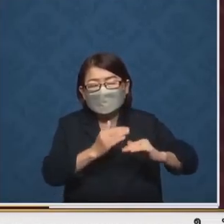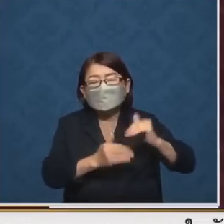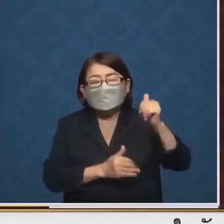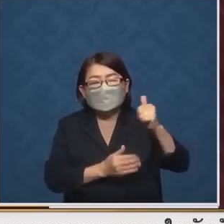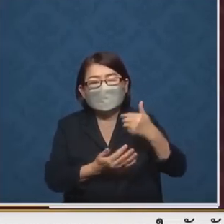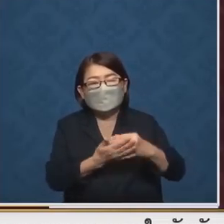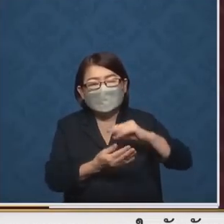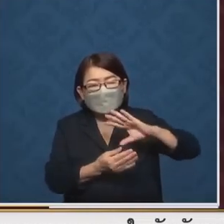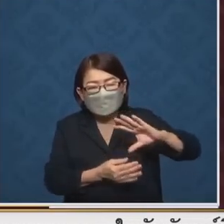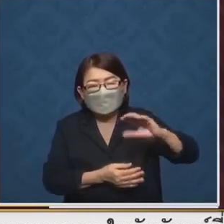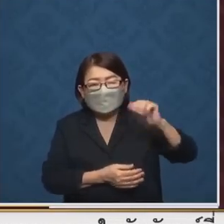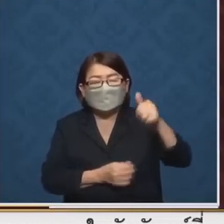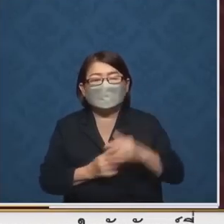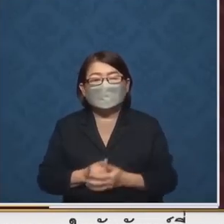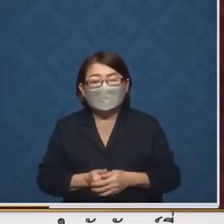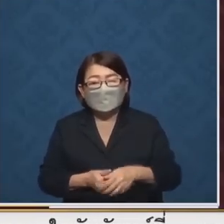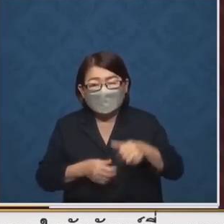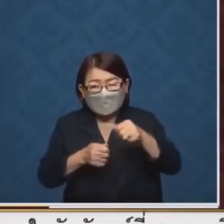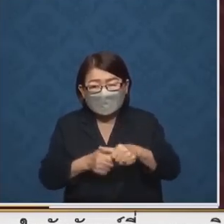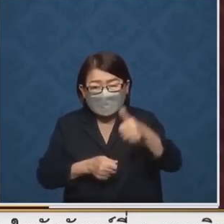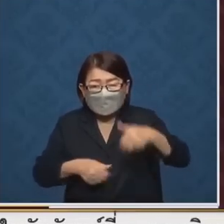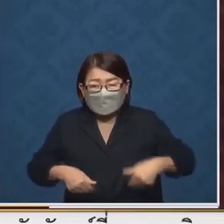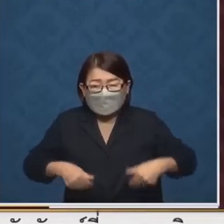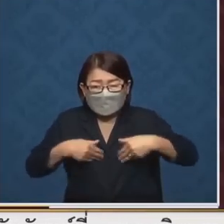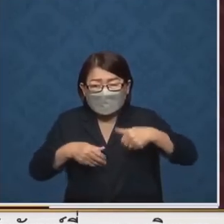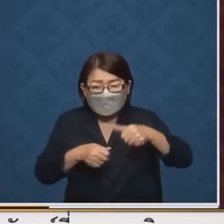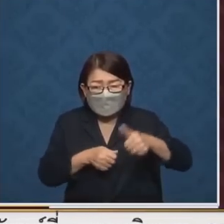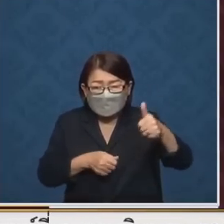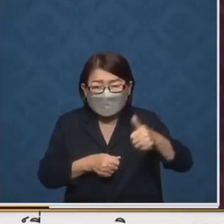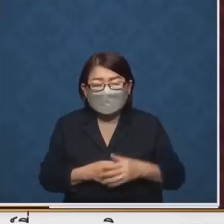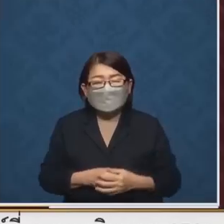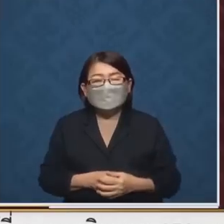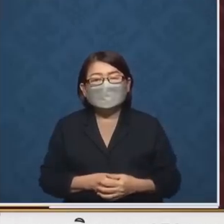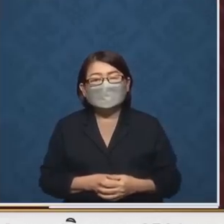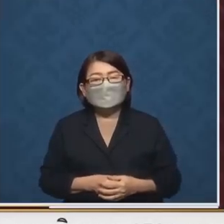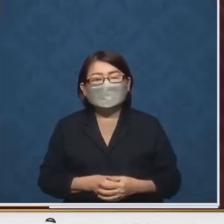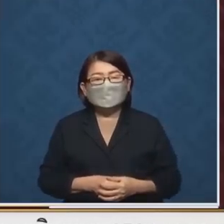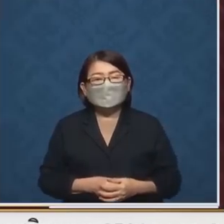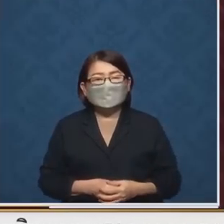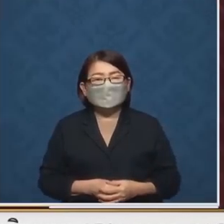มีชีวตถาอยู่รอดไปถึงวันนั้นนะครั ไปดูแผ่นต่ไปครับ